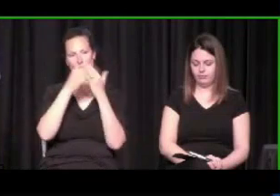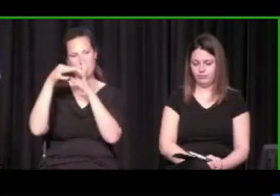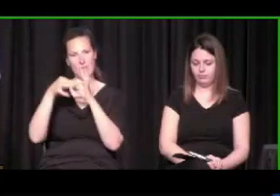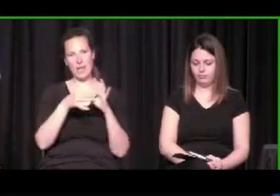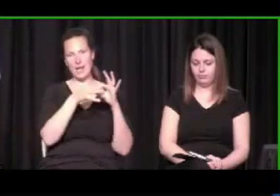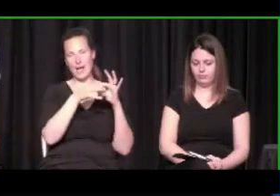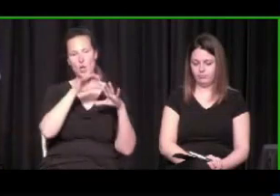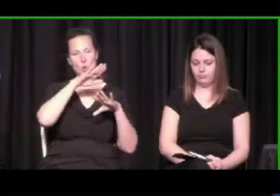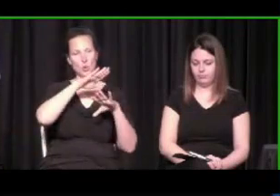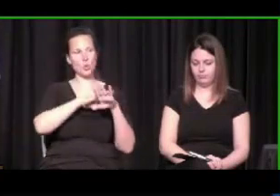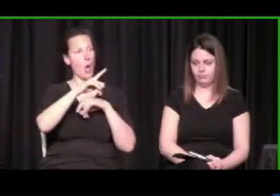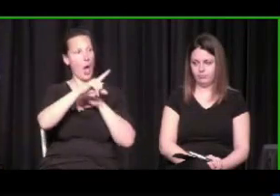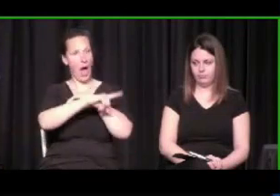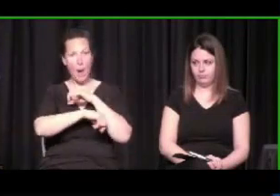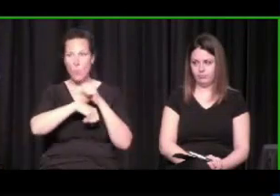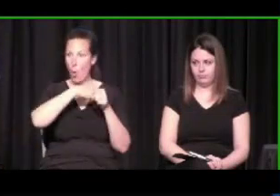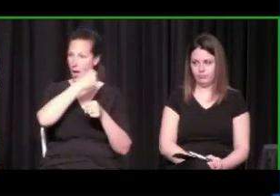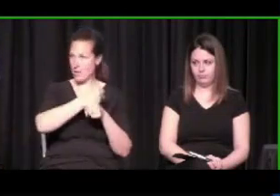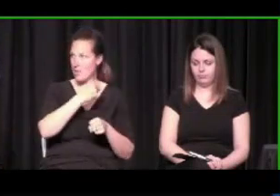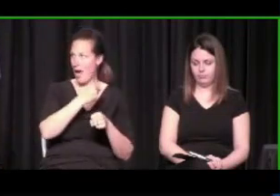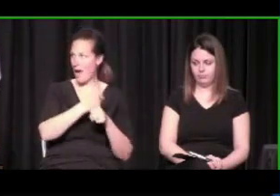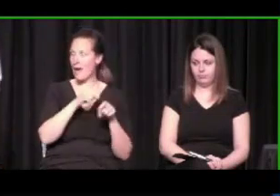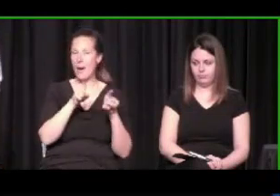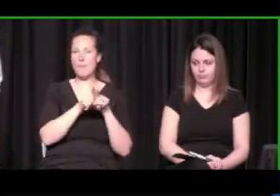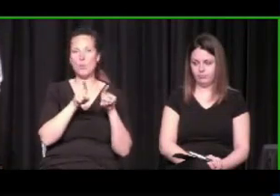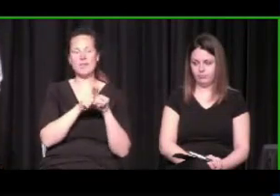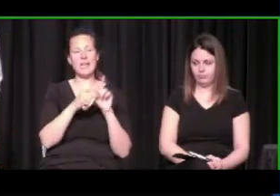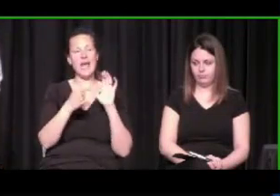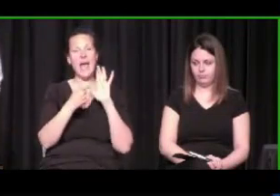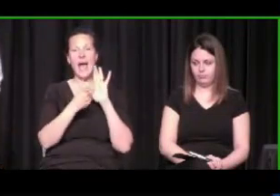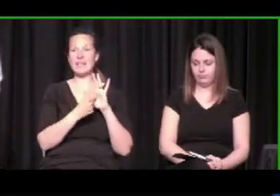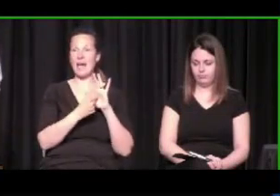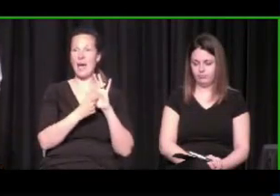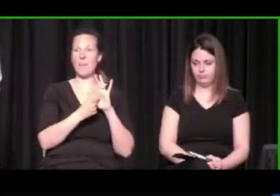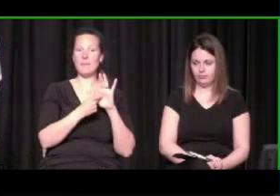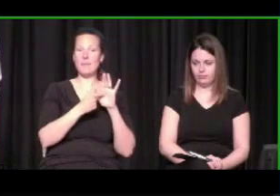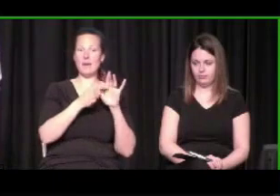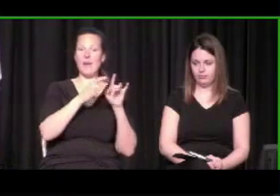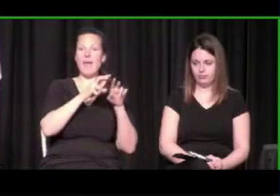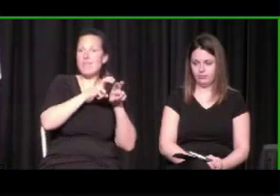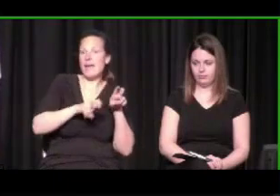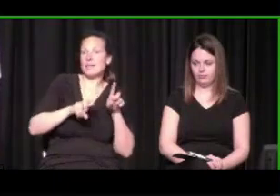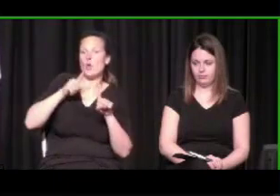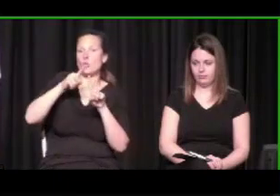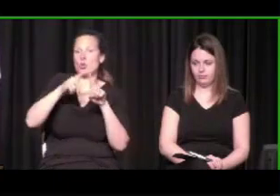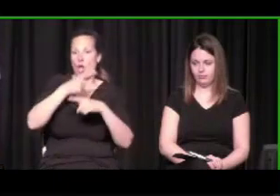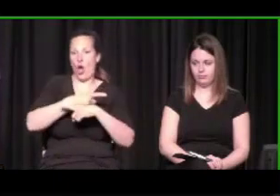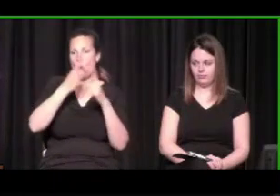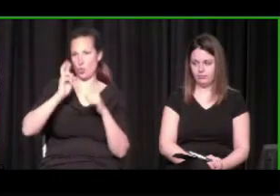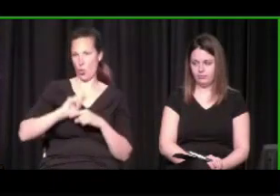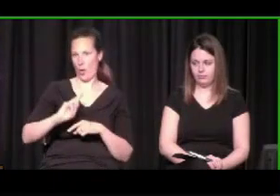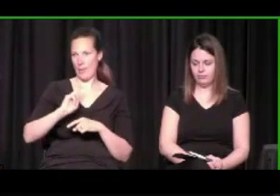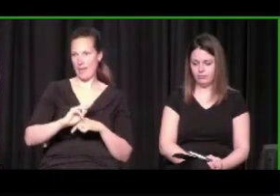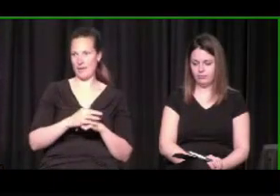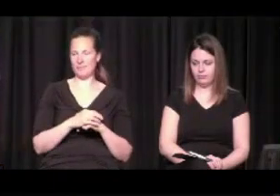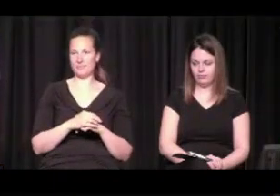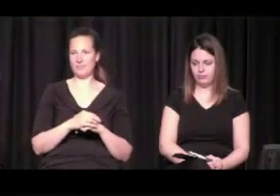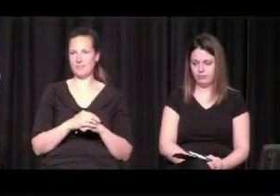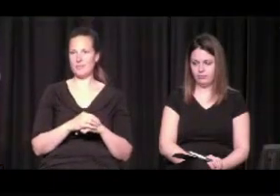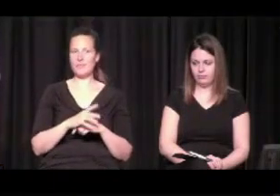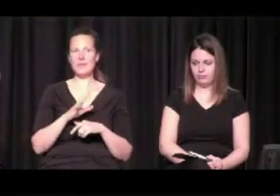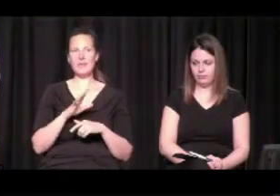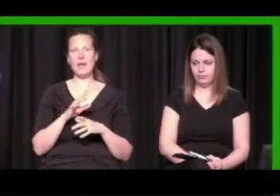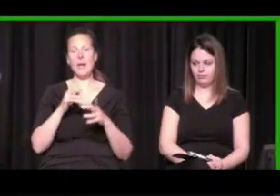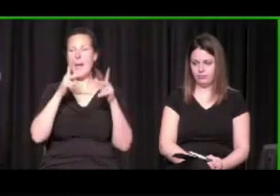va concerner l'emploi, en fait, puis la transition vers la retraite. Ce qu'on constate, en fait, quand on regarde les